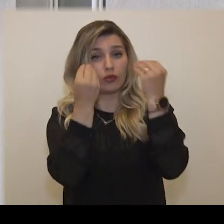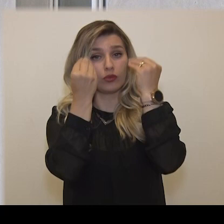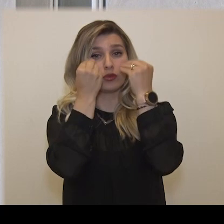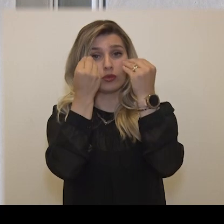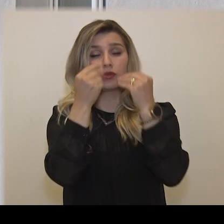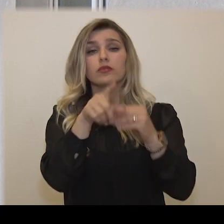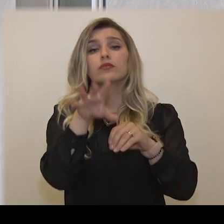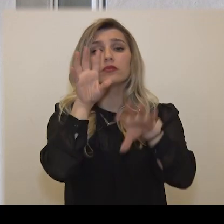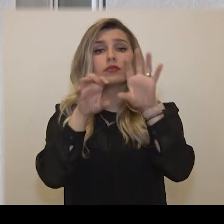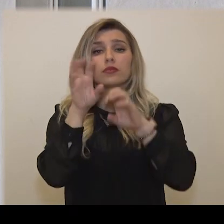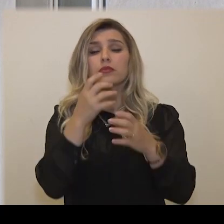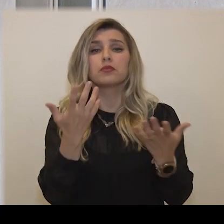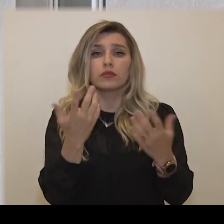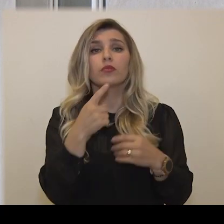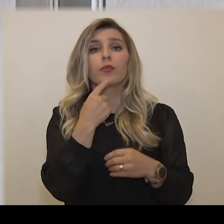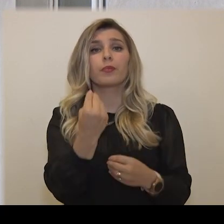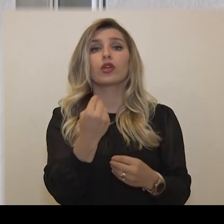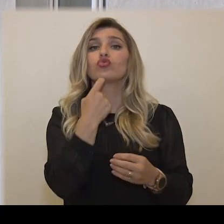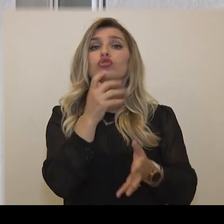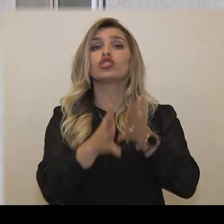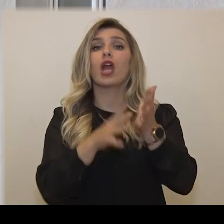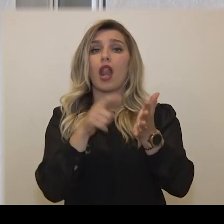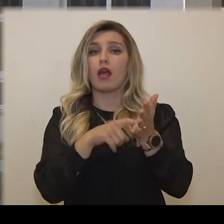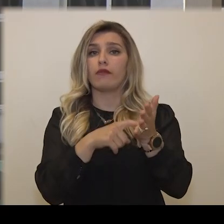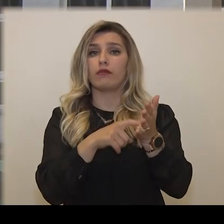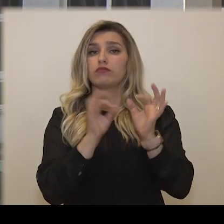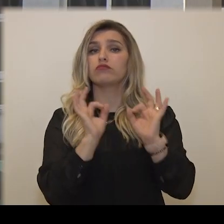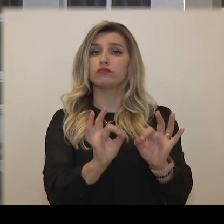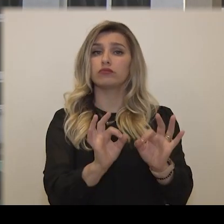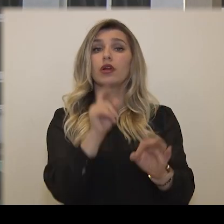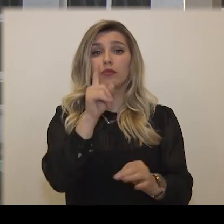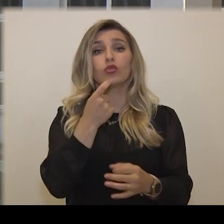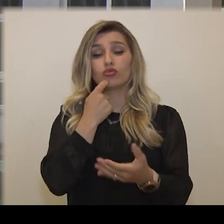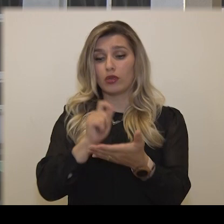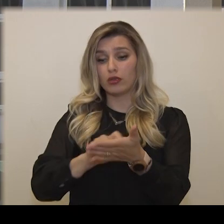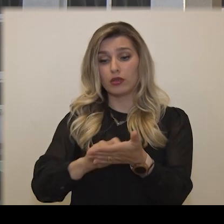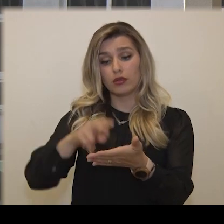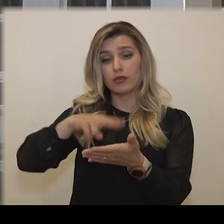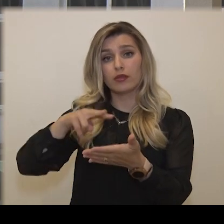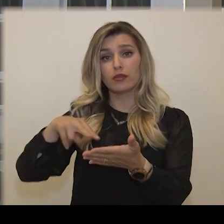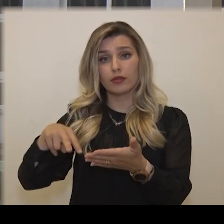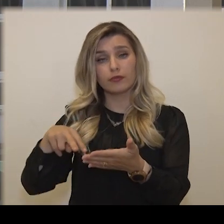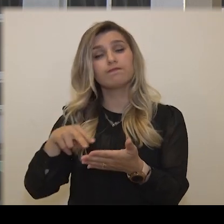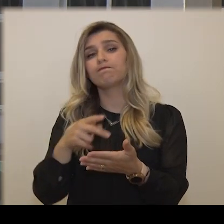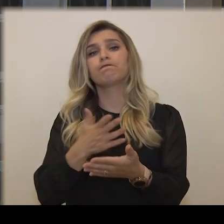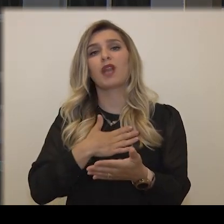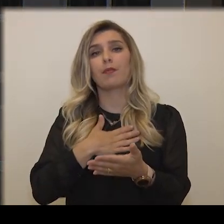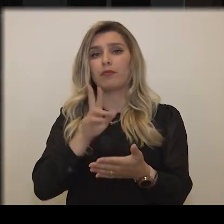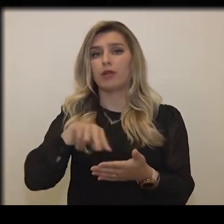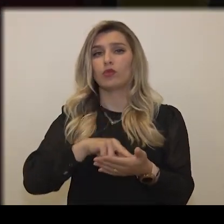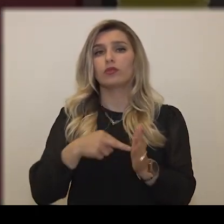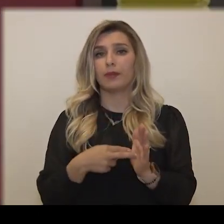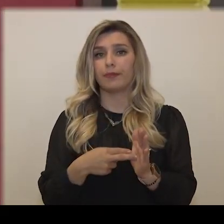qendër, ajo ka mësuar shumë mirë gjuhën e shenjave, por që në gjuhën e shkruar dhe të lexuar, ende ka